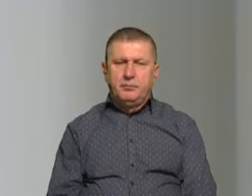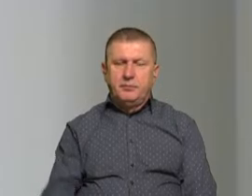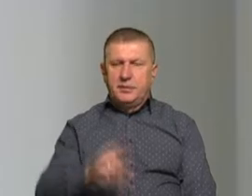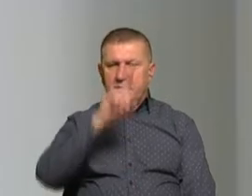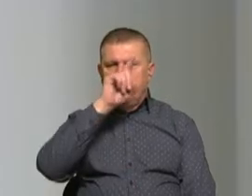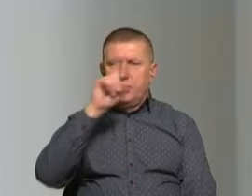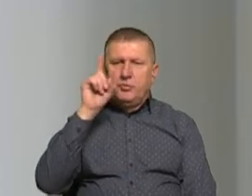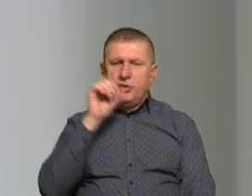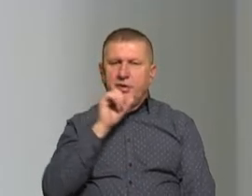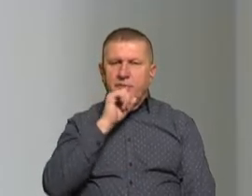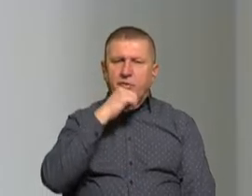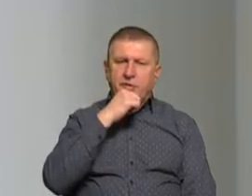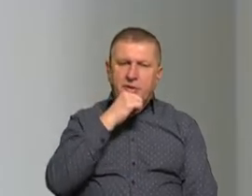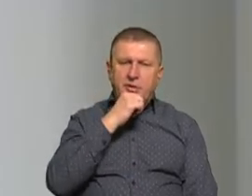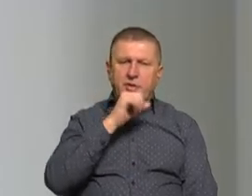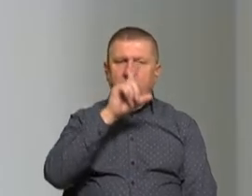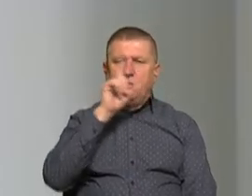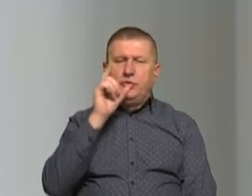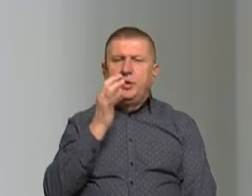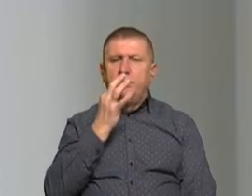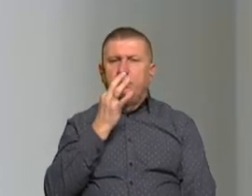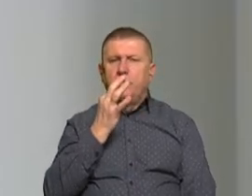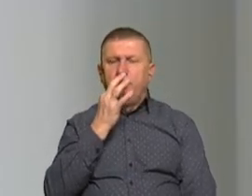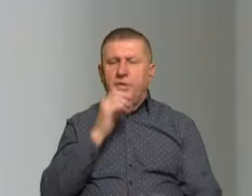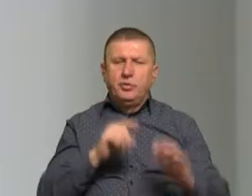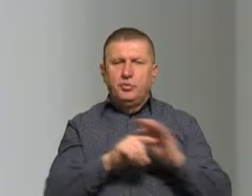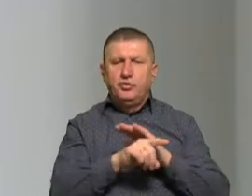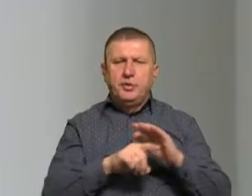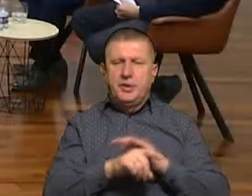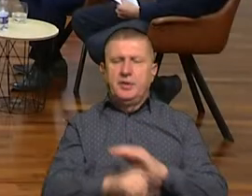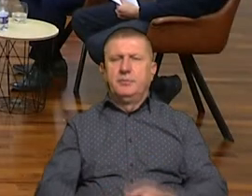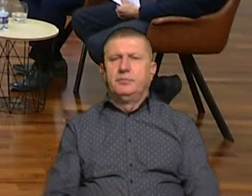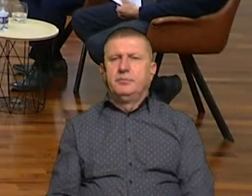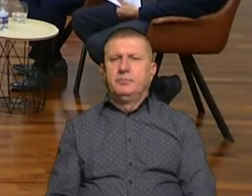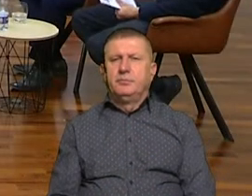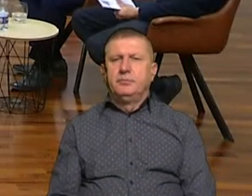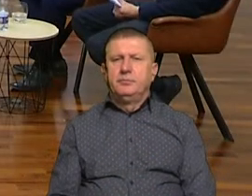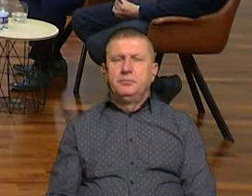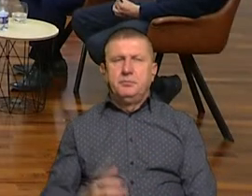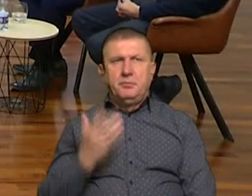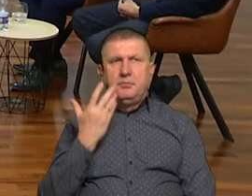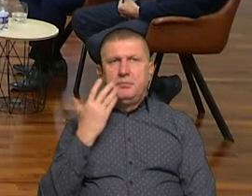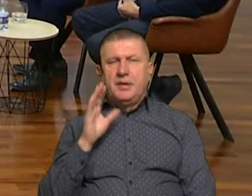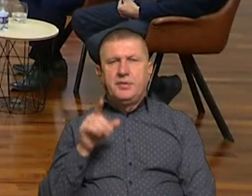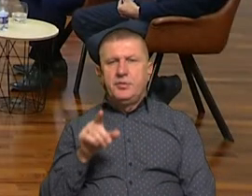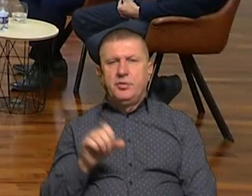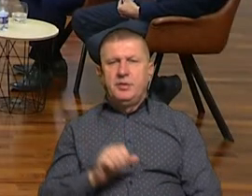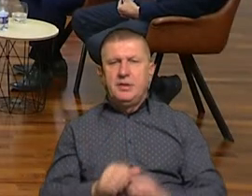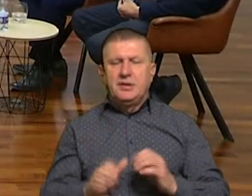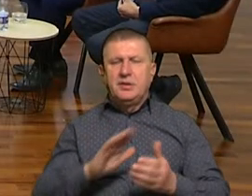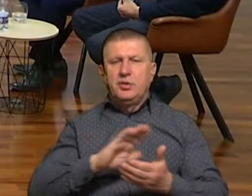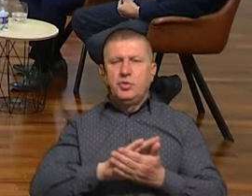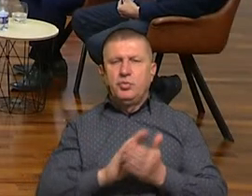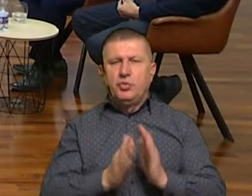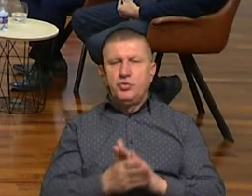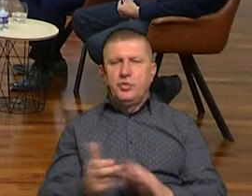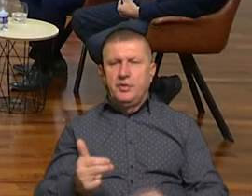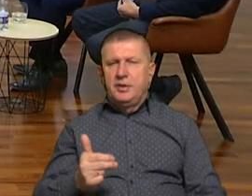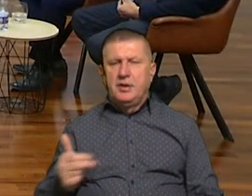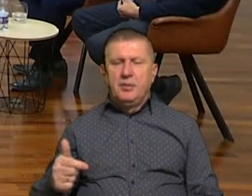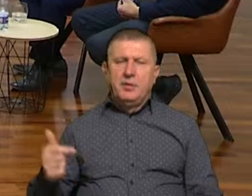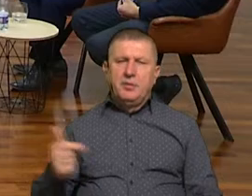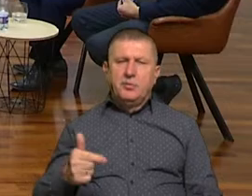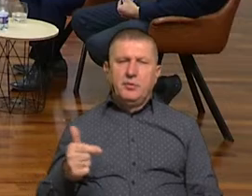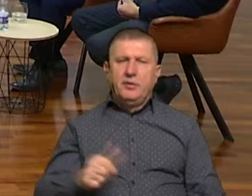społeczeństwo Bielska się starzeje, a ludzie młodzi miasto opuszczają? Temat jest bardzo złożony, bo tak naprawdę